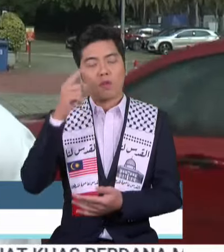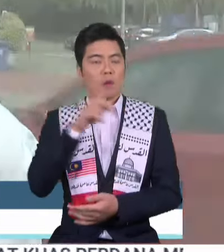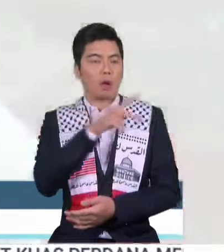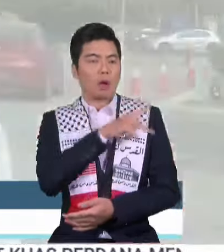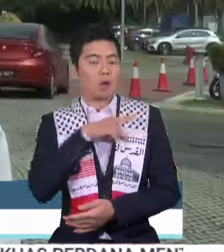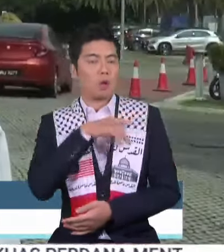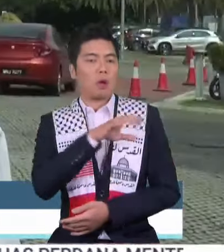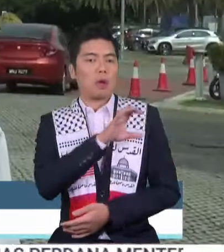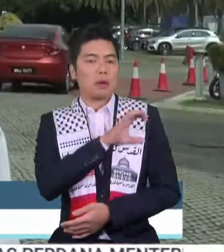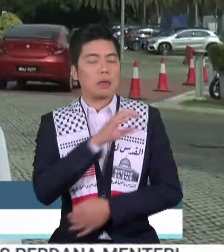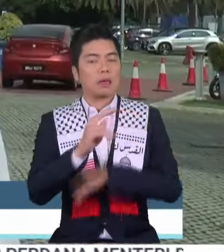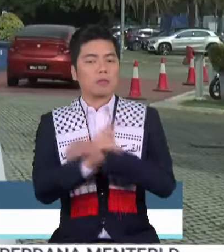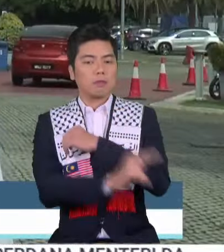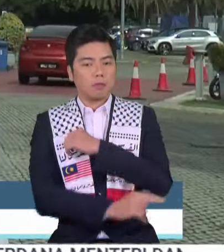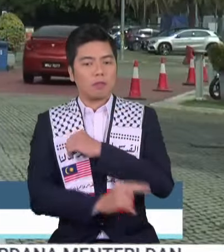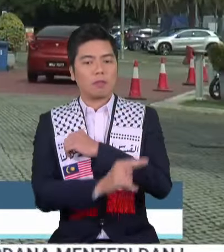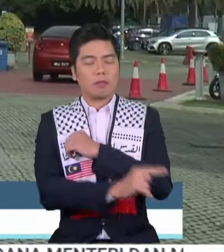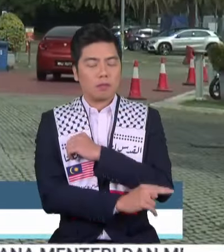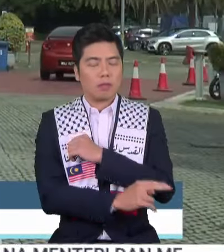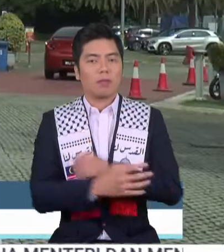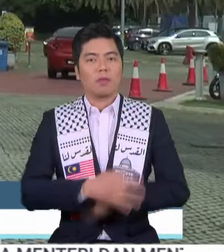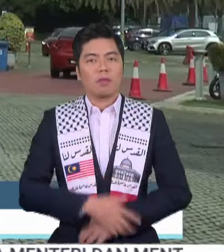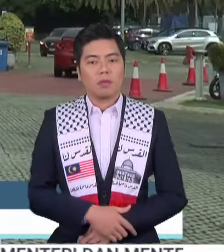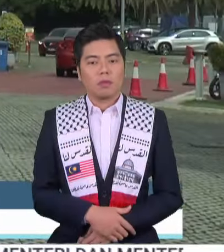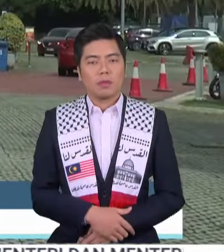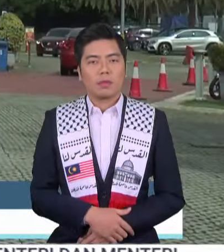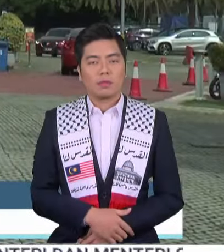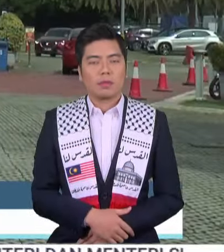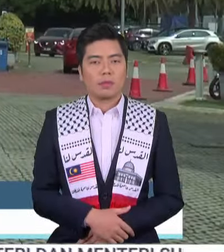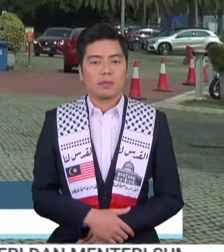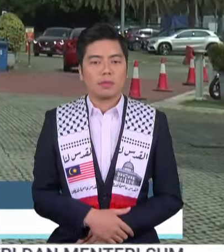negara. Boleh dikatakan